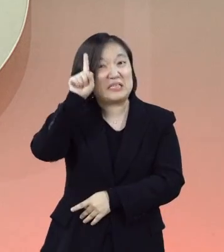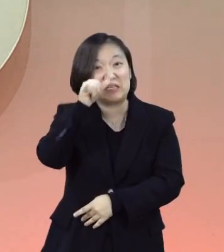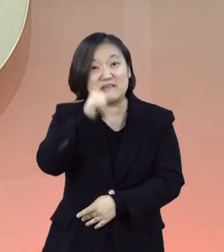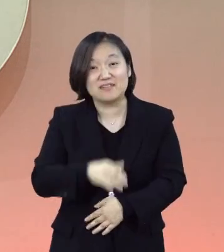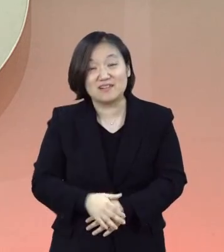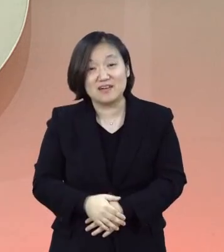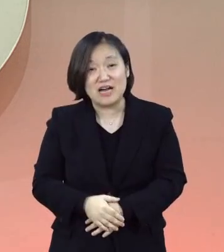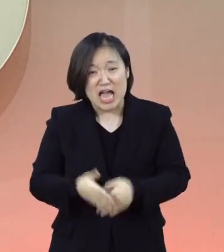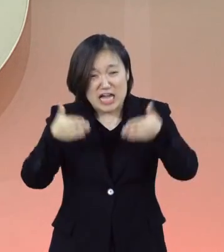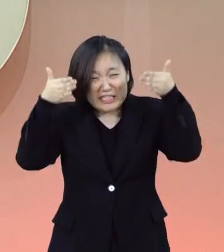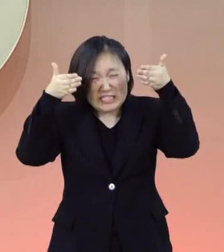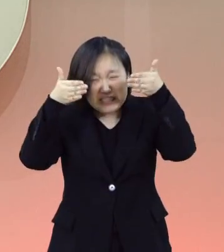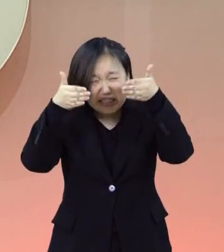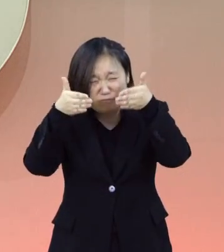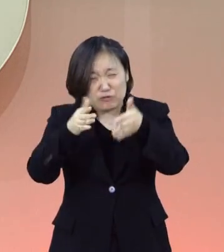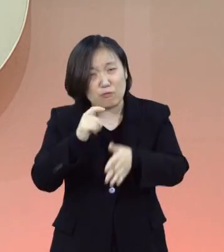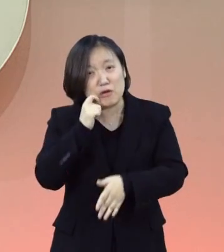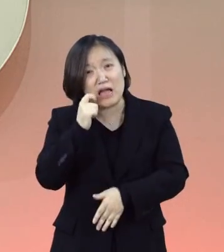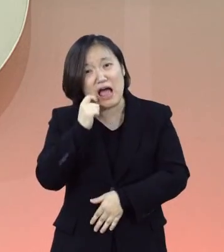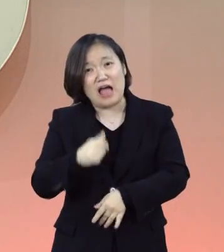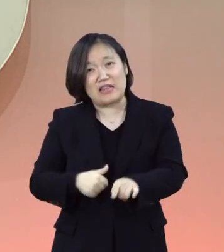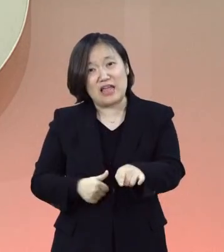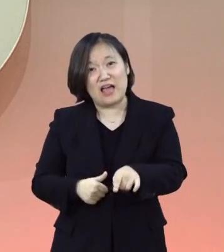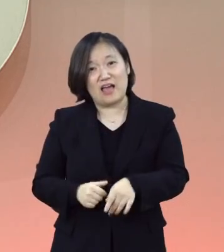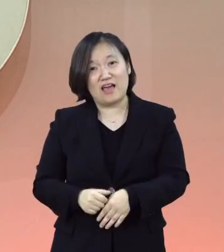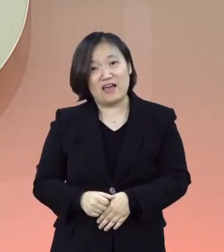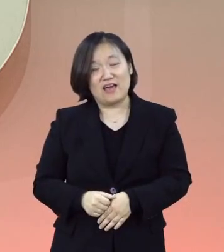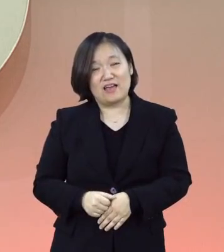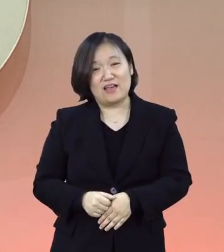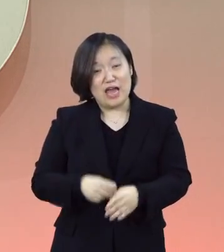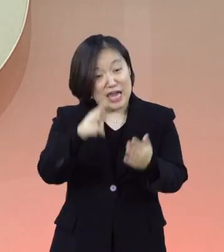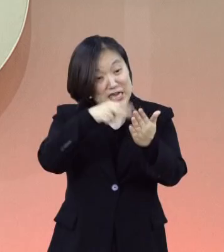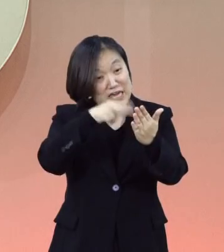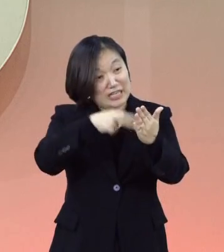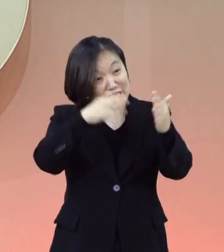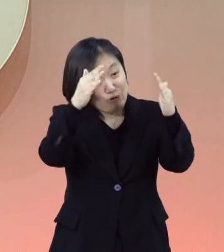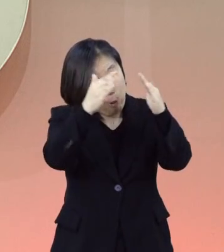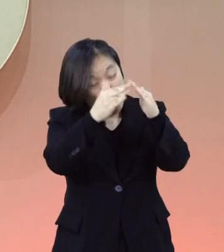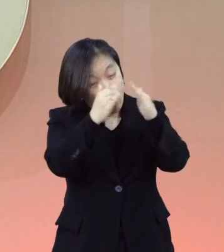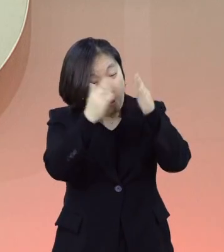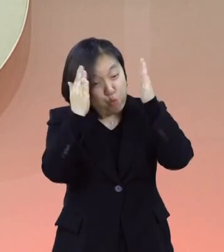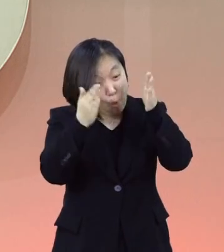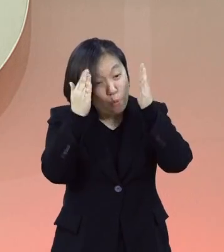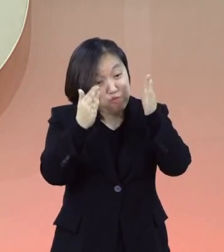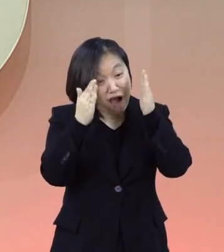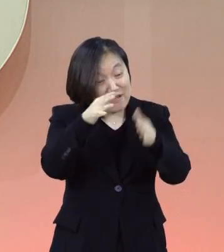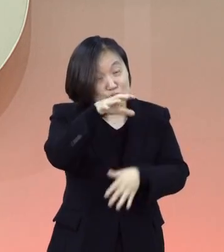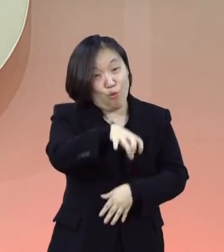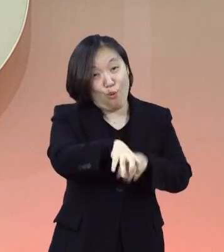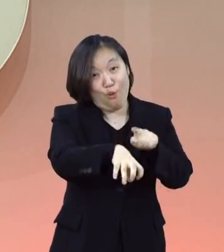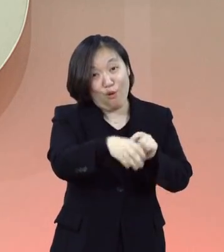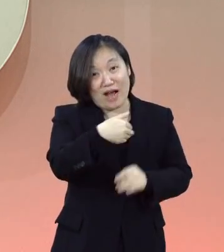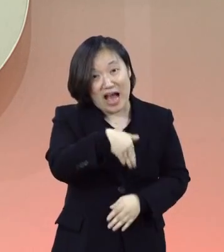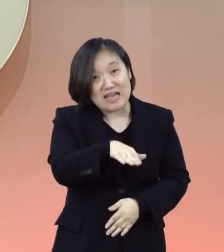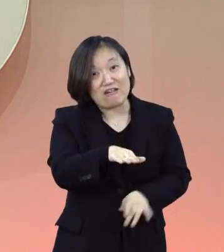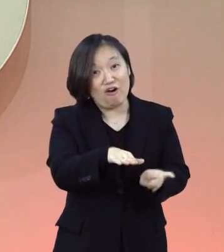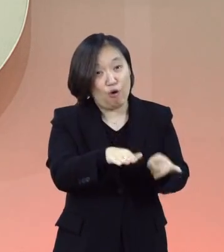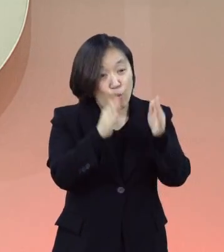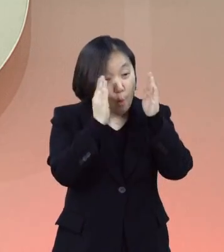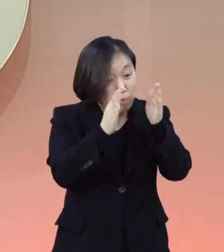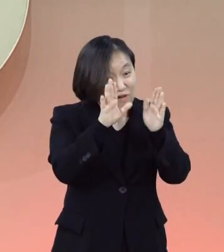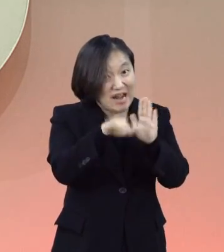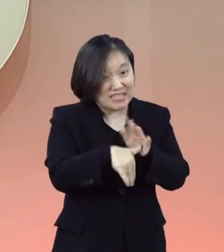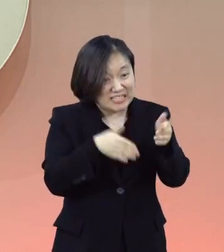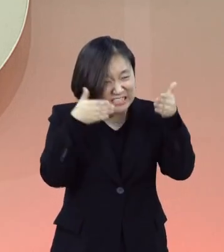공부 못하고 집중 못하는 사람들이 꼭 독서실이나 도서관에 있으면 남이 이렇게 걸어다니는 소리에 신발 좀